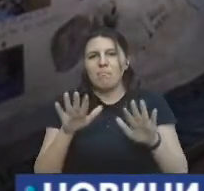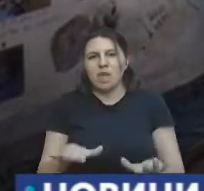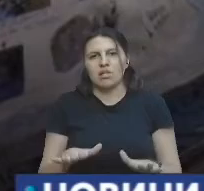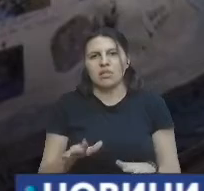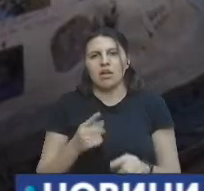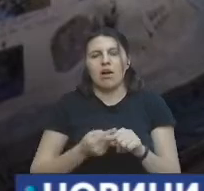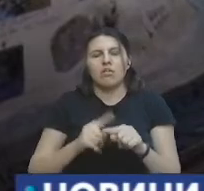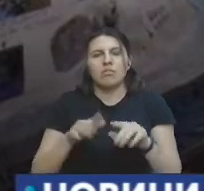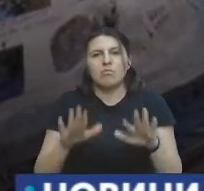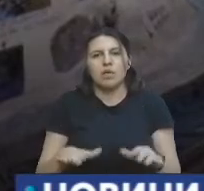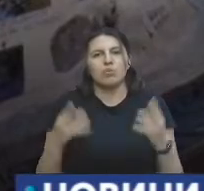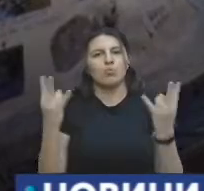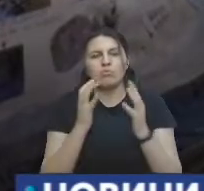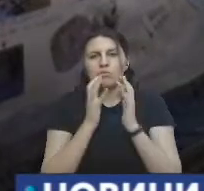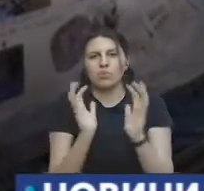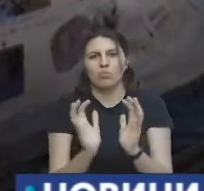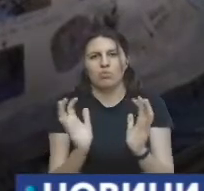це місце потрібно зберегти від